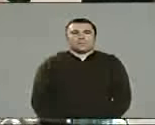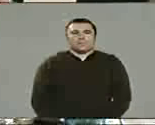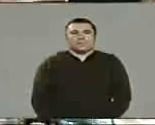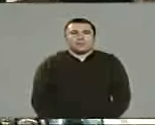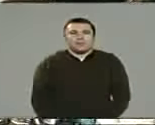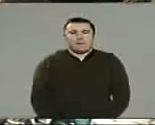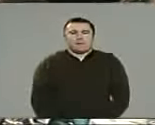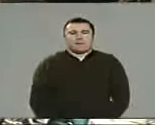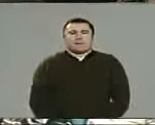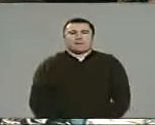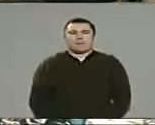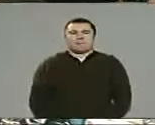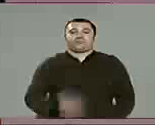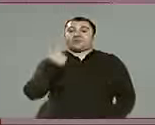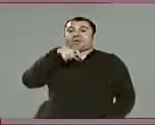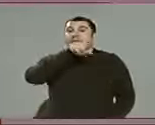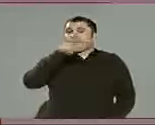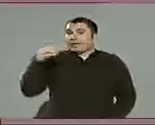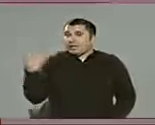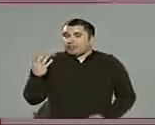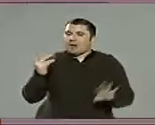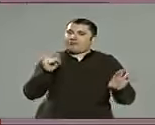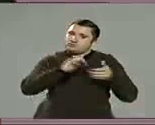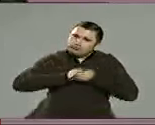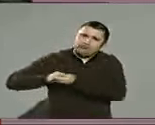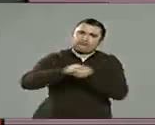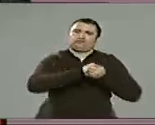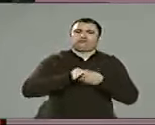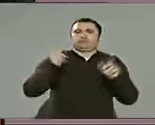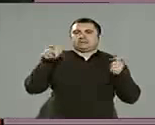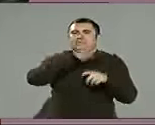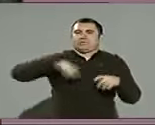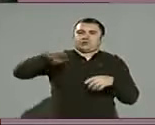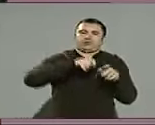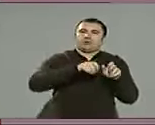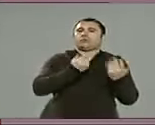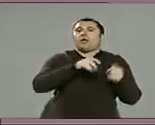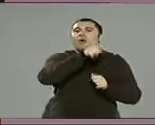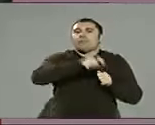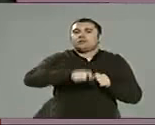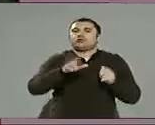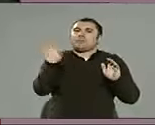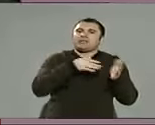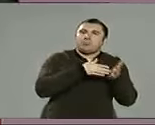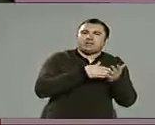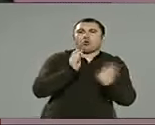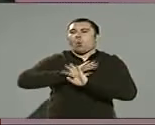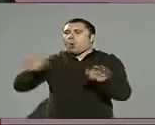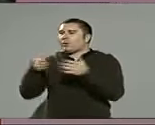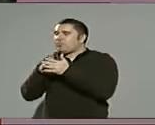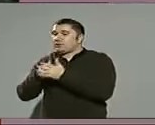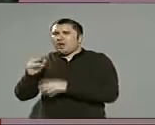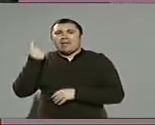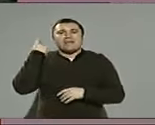Hier geht es um das Miteinander in der Gesellschaft, auch zwischen Menschen mit und ohne Behinderung. Gestern war der internationale